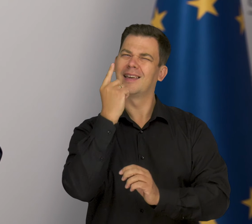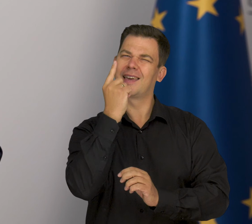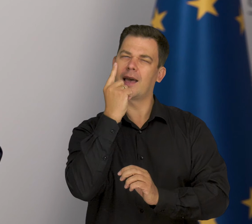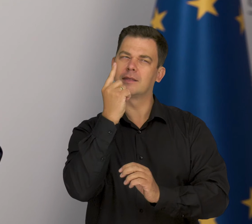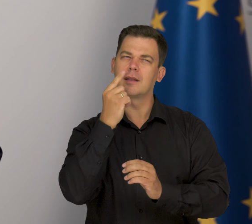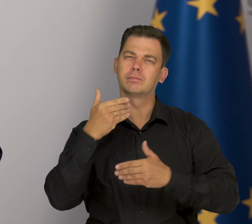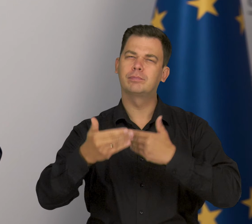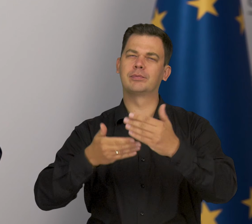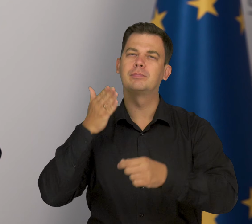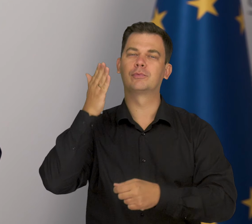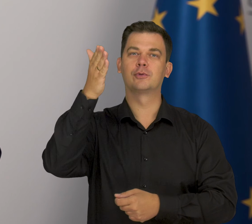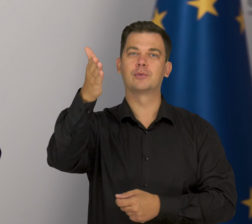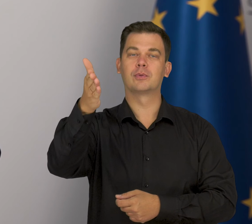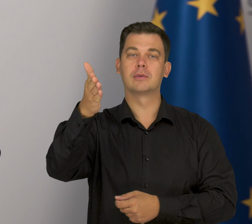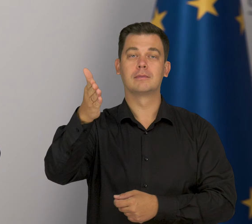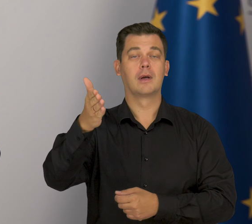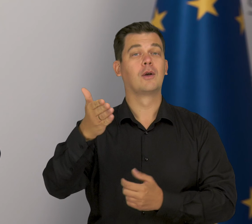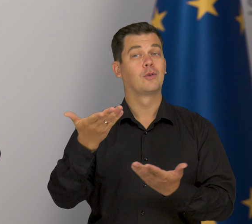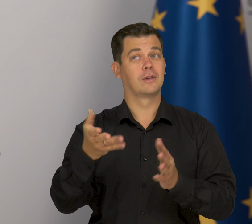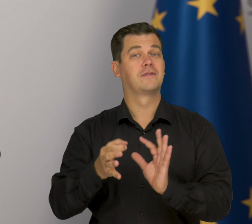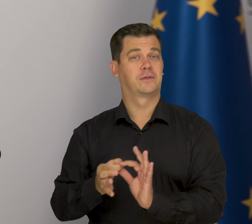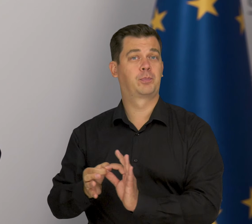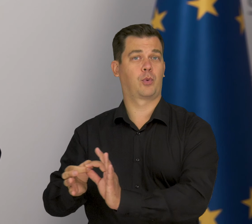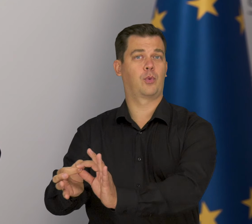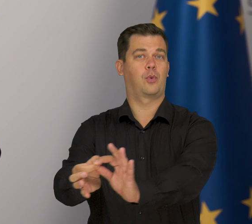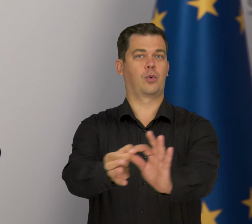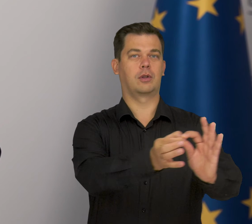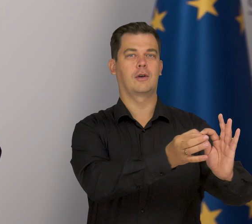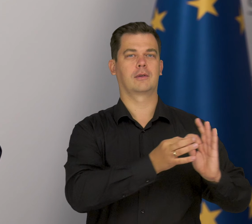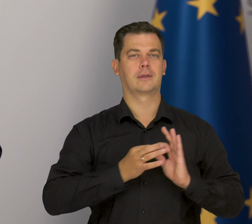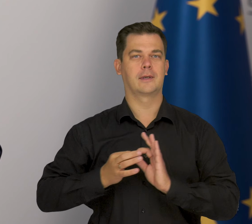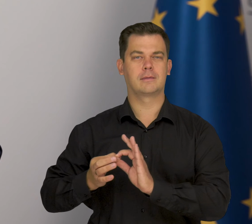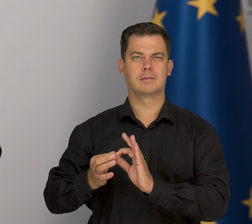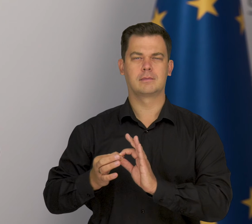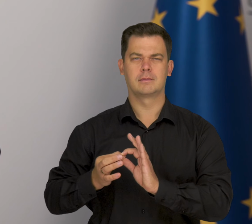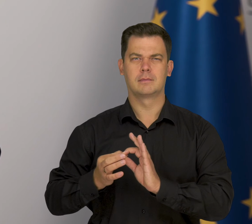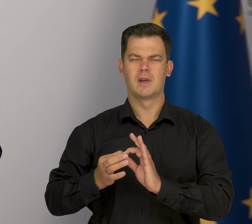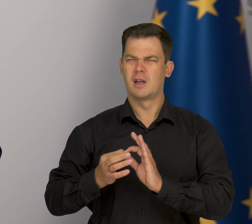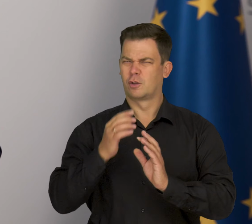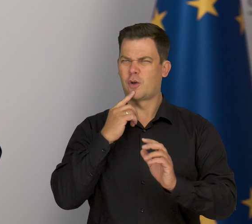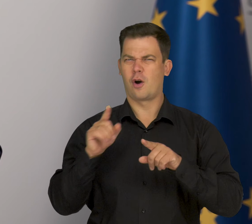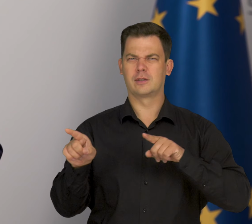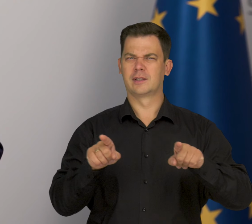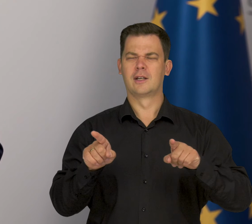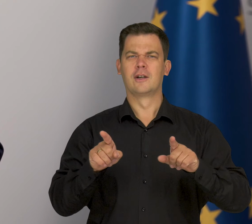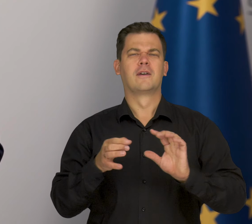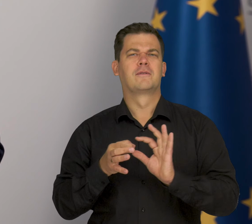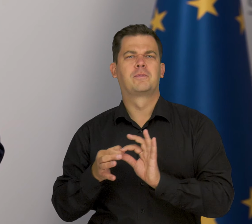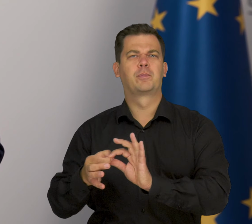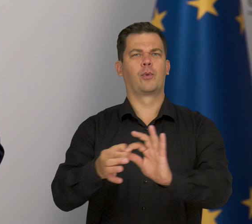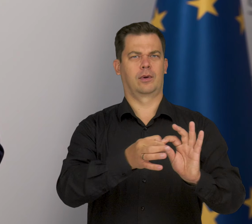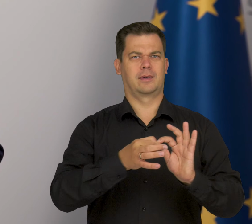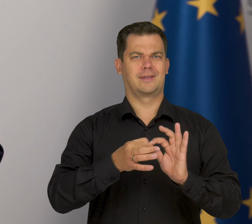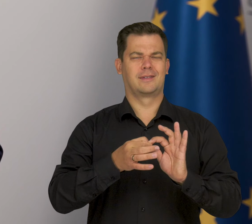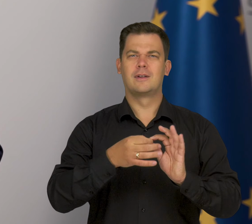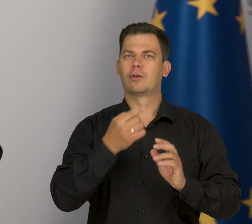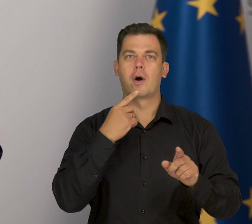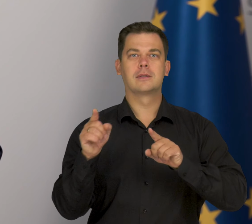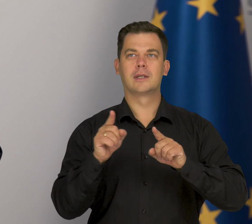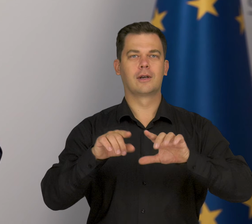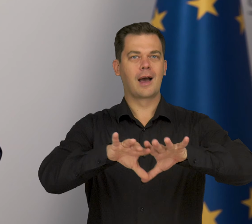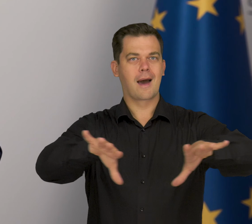etosem, również tworzą wspólnotę. Co to znaczy być wspólnotą? Co to